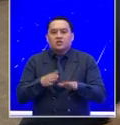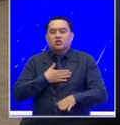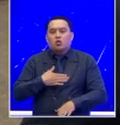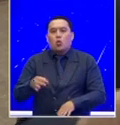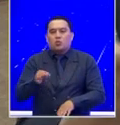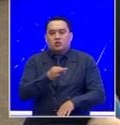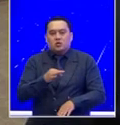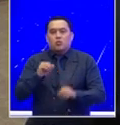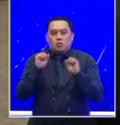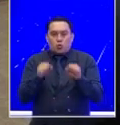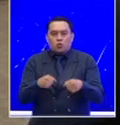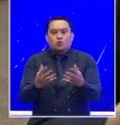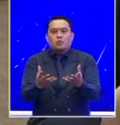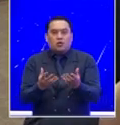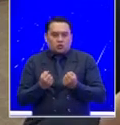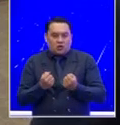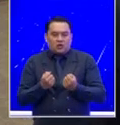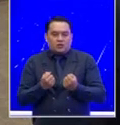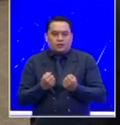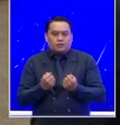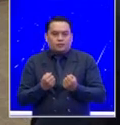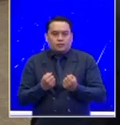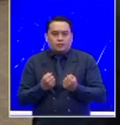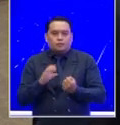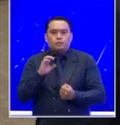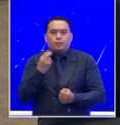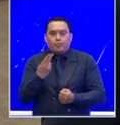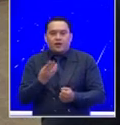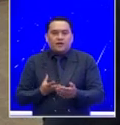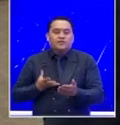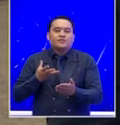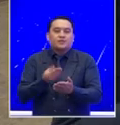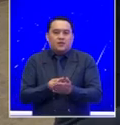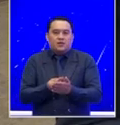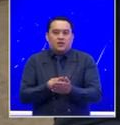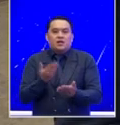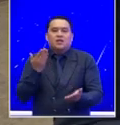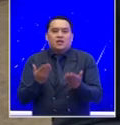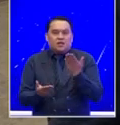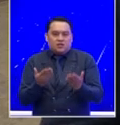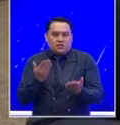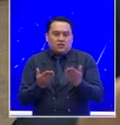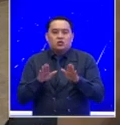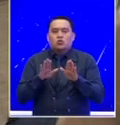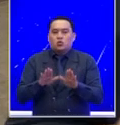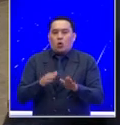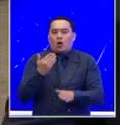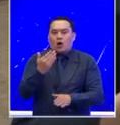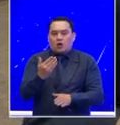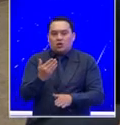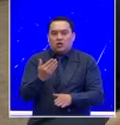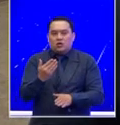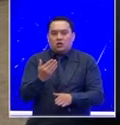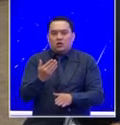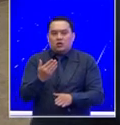области, могут тоже получать вот эти социальные выплаты. Однако, если только они в каких-то